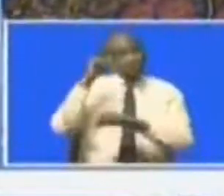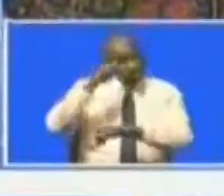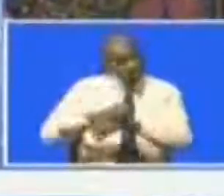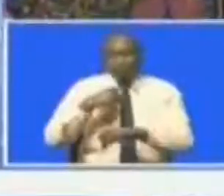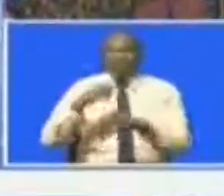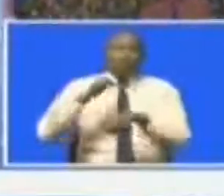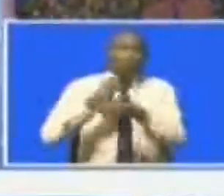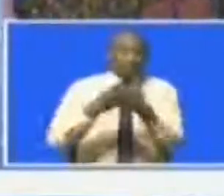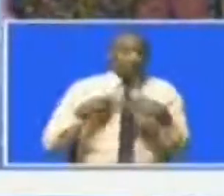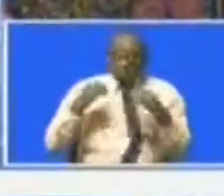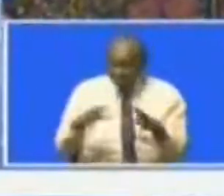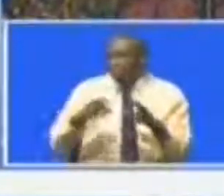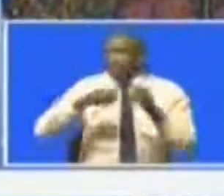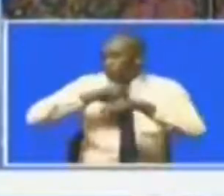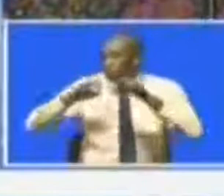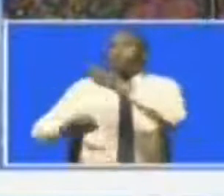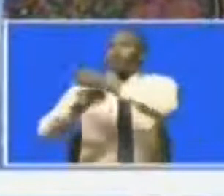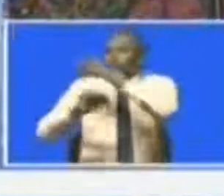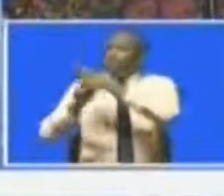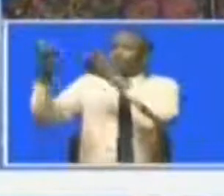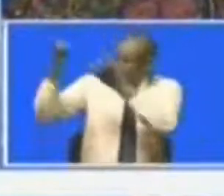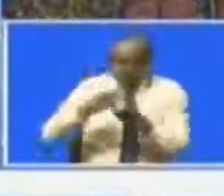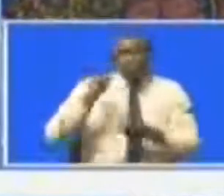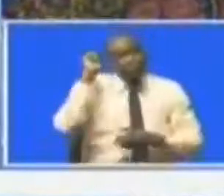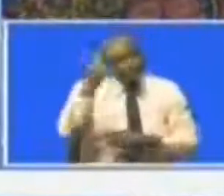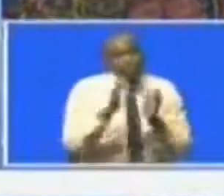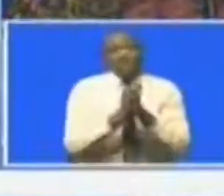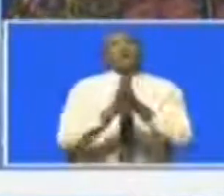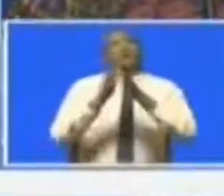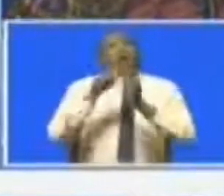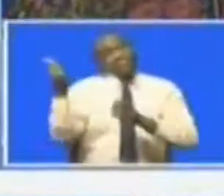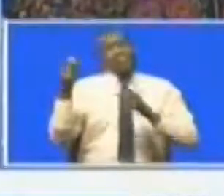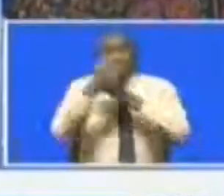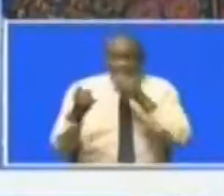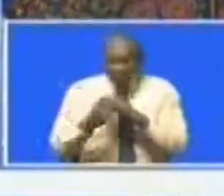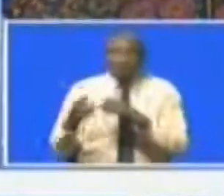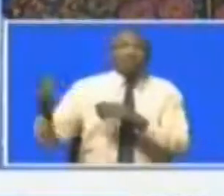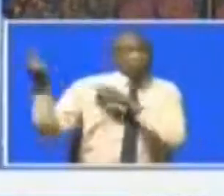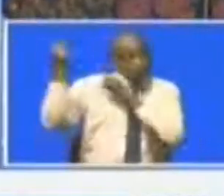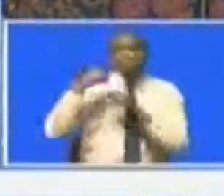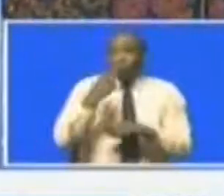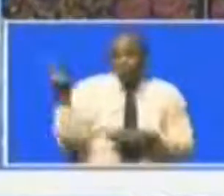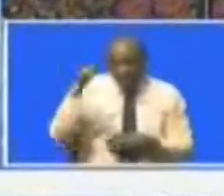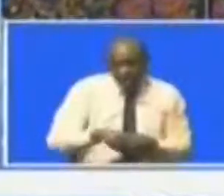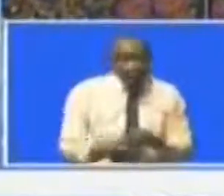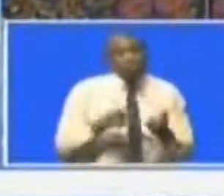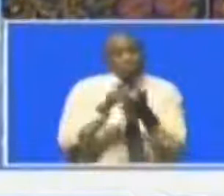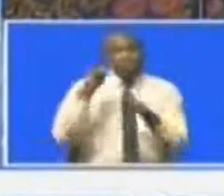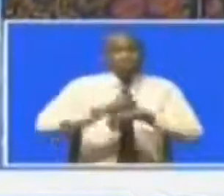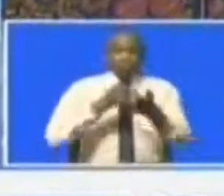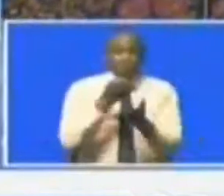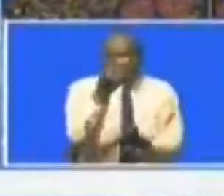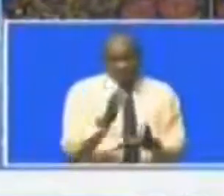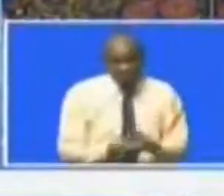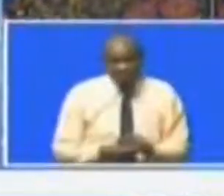karo. Tunawatafutia wadhamini mbalimbali katika Kenya na pia nchi za nje wanaoweza kuwalipia karo for the